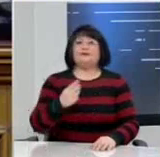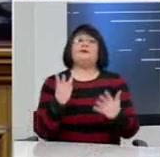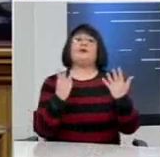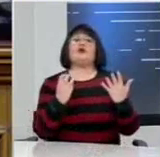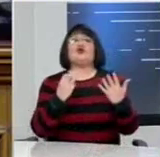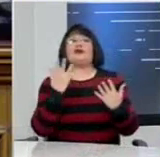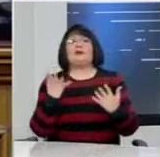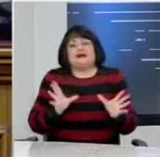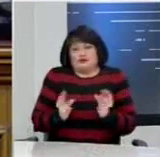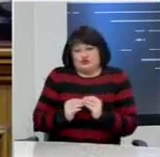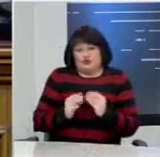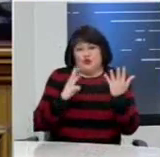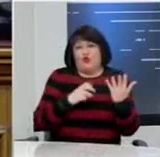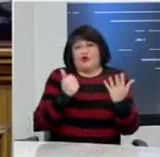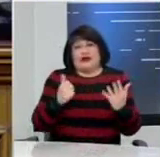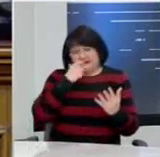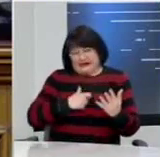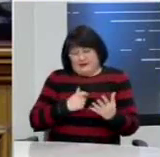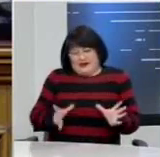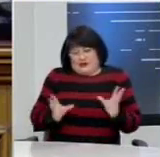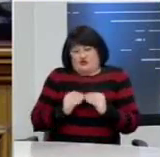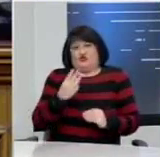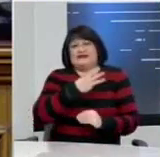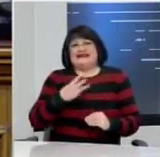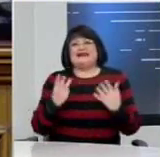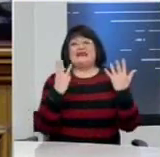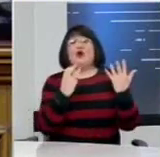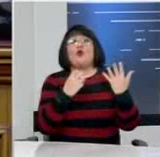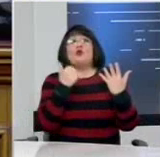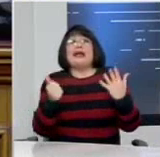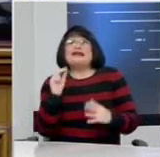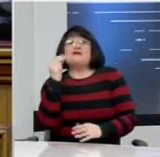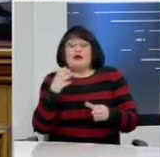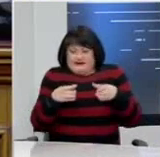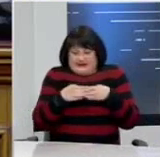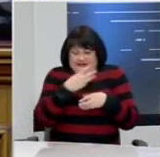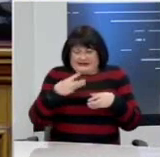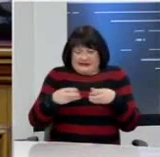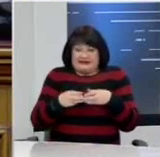85-86 μαζί με μένα βουλευτές της κοινοβουλευτικής μας ομάδας πέφτει σήμερα ένα διπλό βάρος.